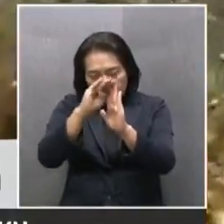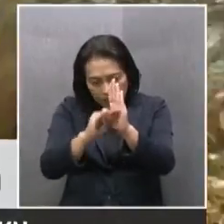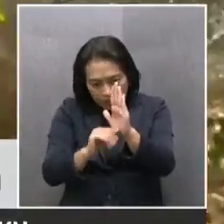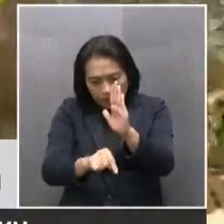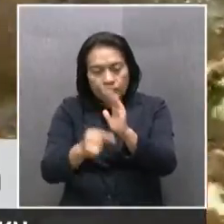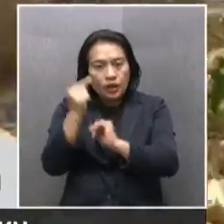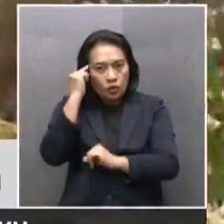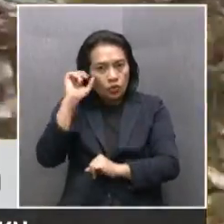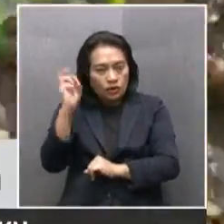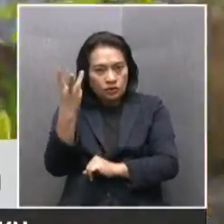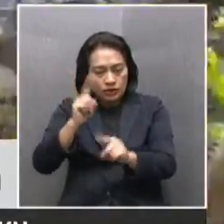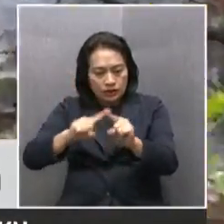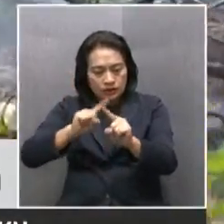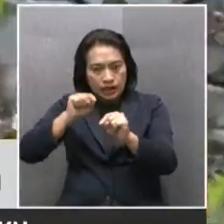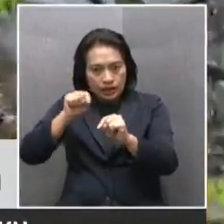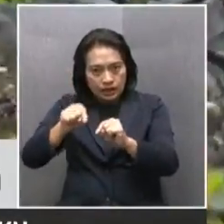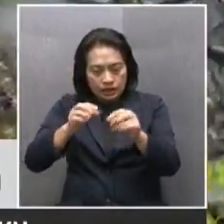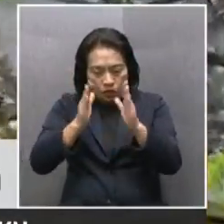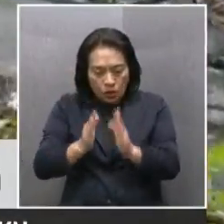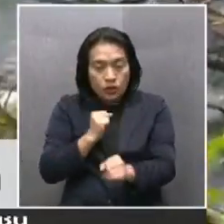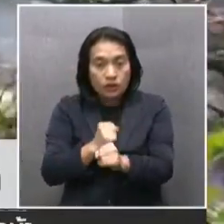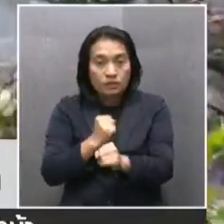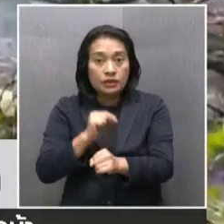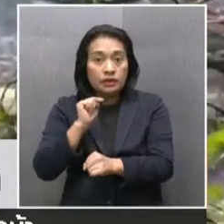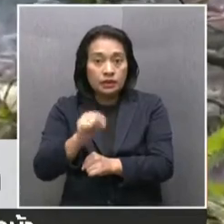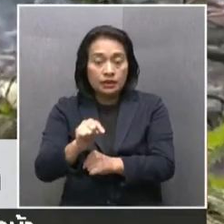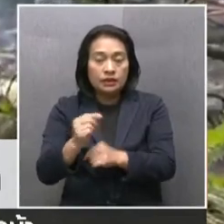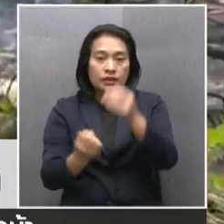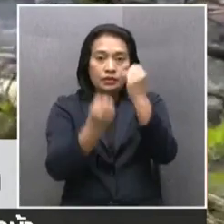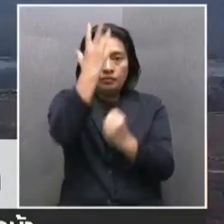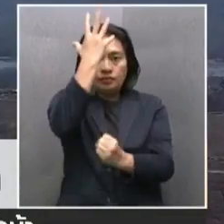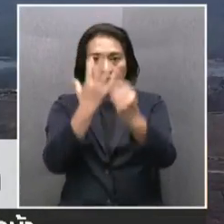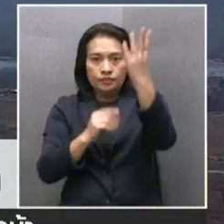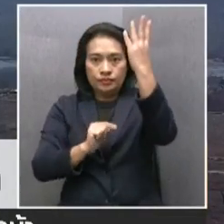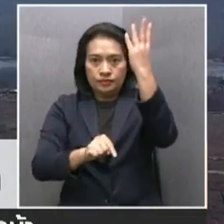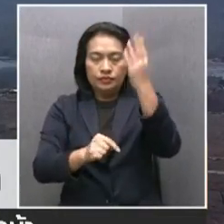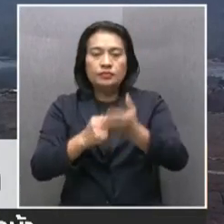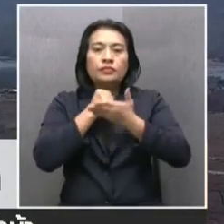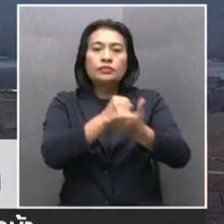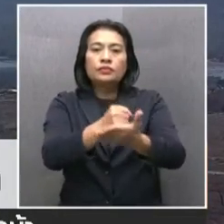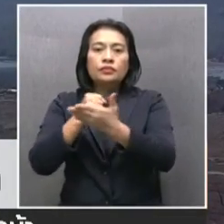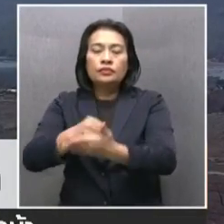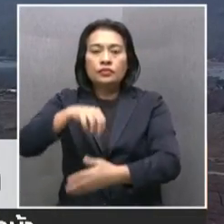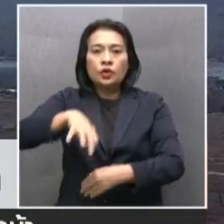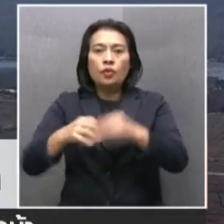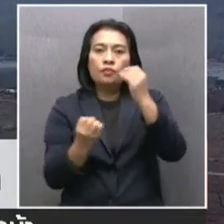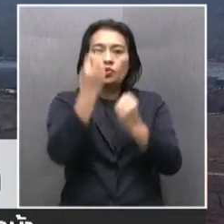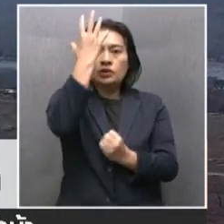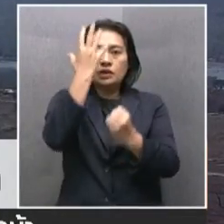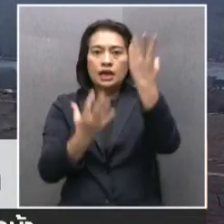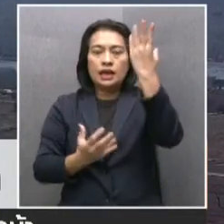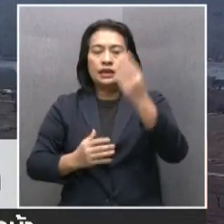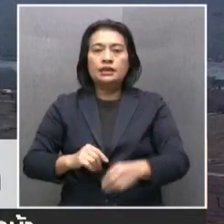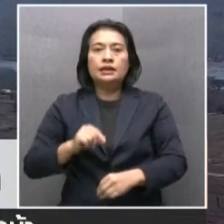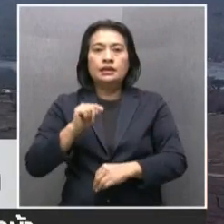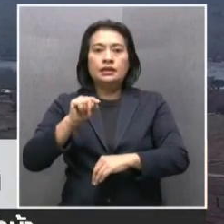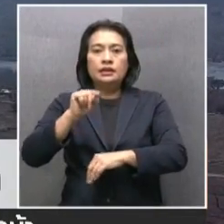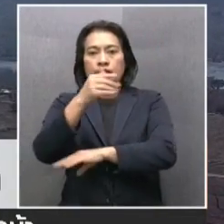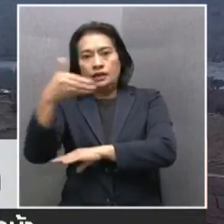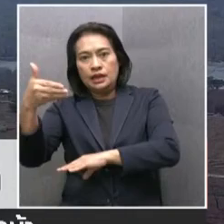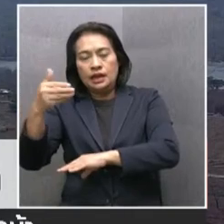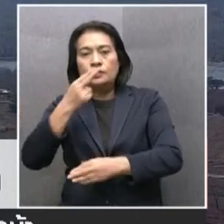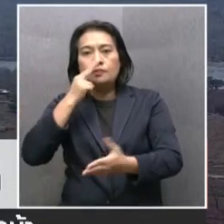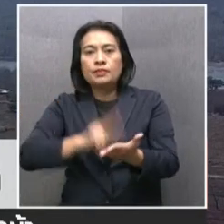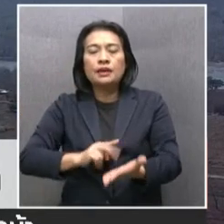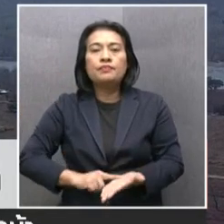ดิการสวัสดิภาพของเจ้าหน้าที่ผู้พิทักษ์ป่าให้ดีที่สุดค่ะทางกรมอุทยานแห่งชาติจึงได้ทำเรื่องส่งไปถึงกรม